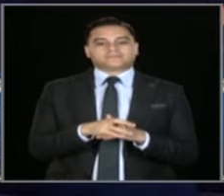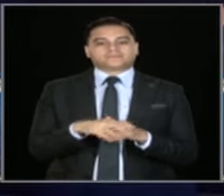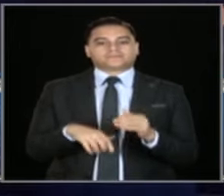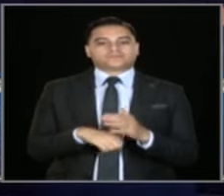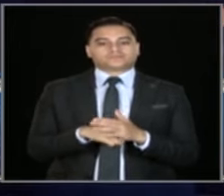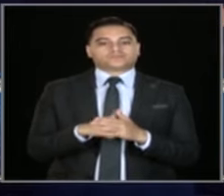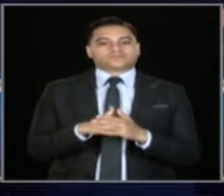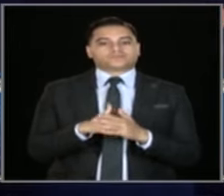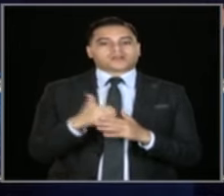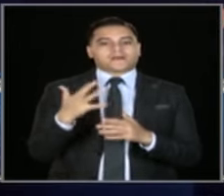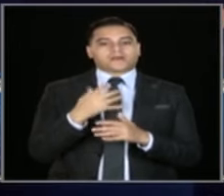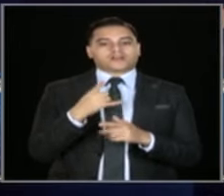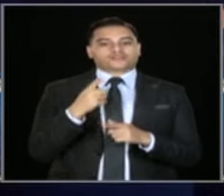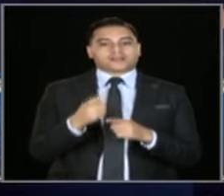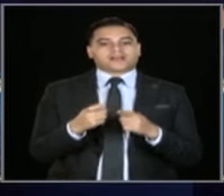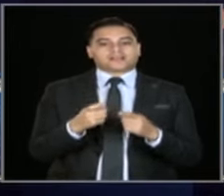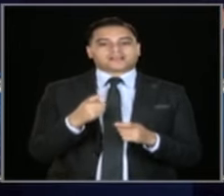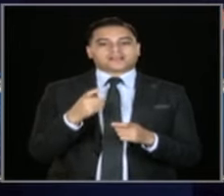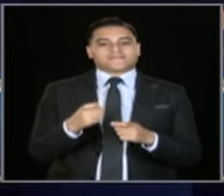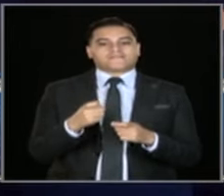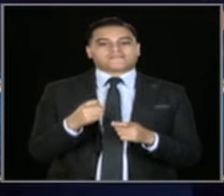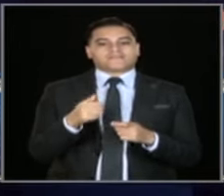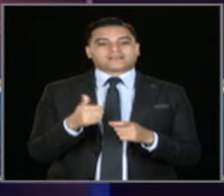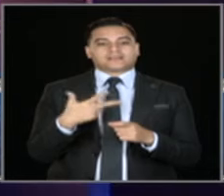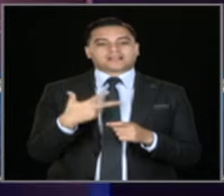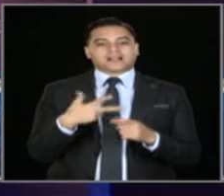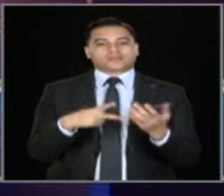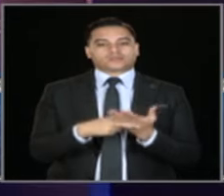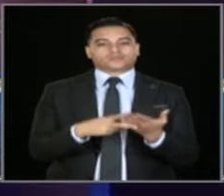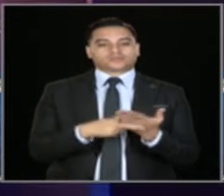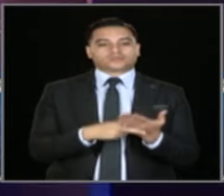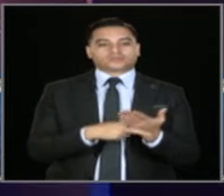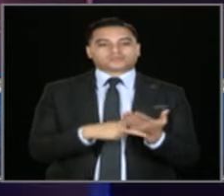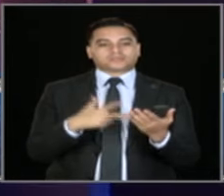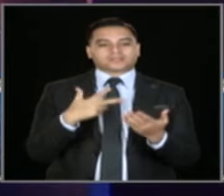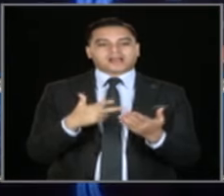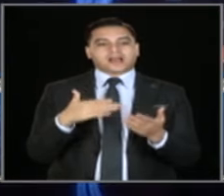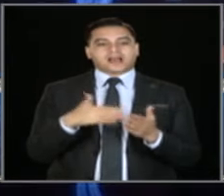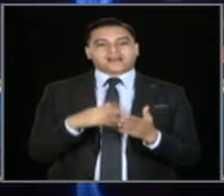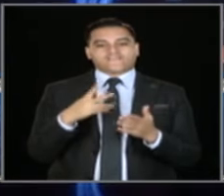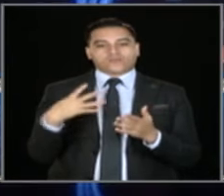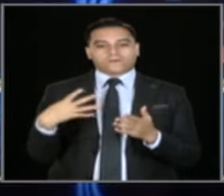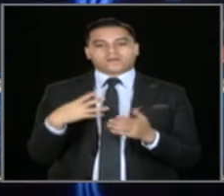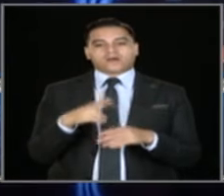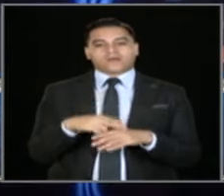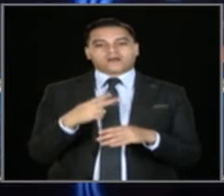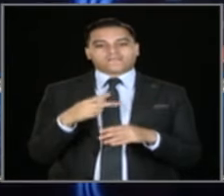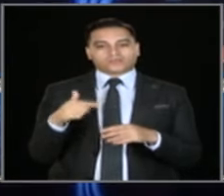سجل 10 أهداف في 3 نسخ متتالية، 2004،